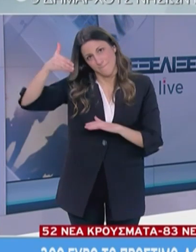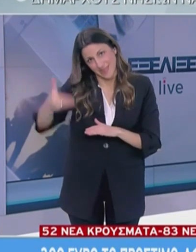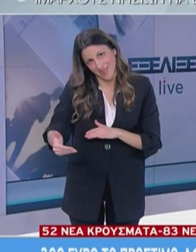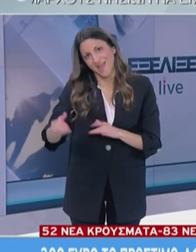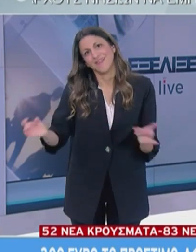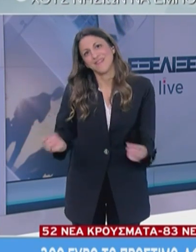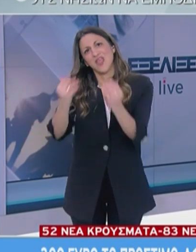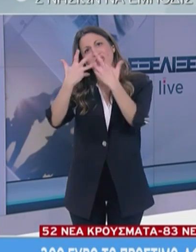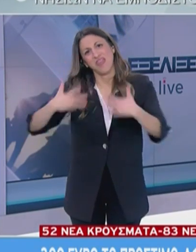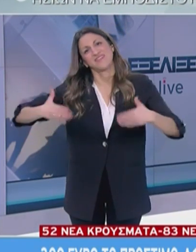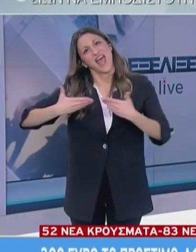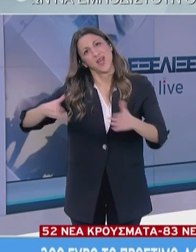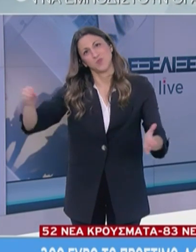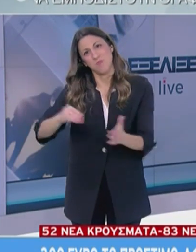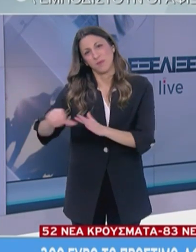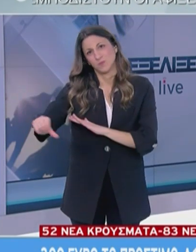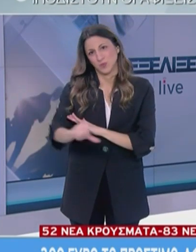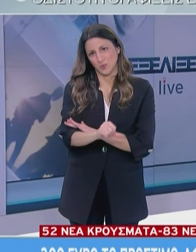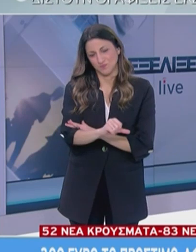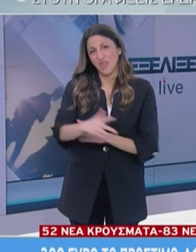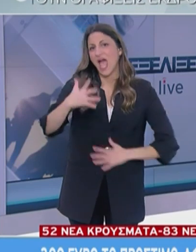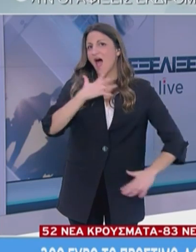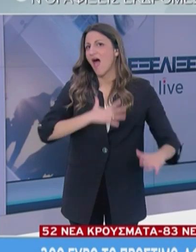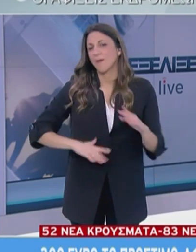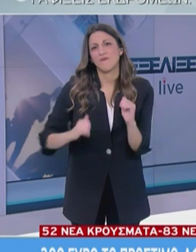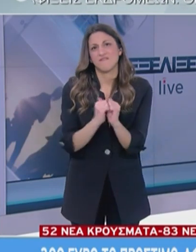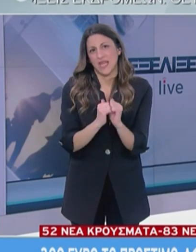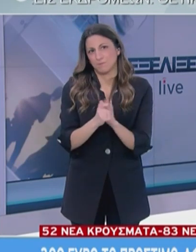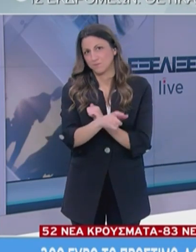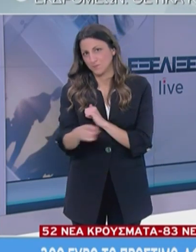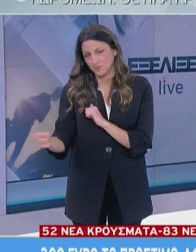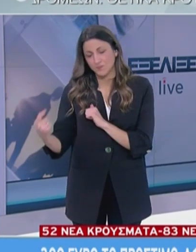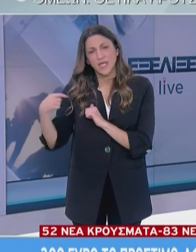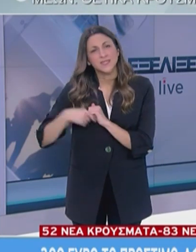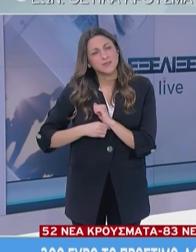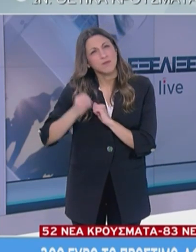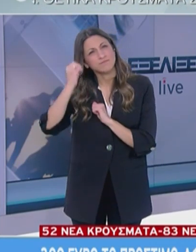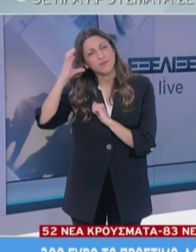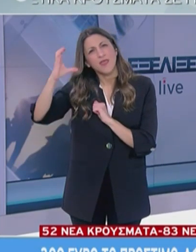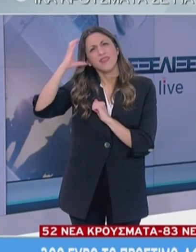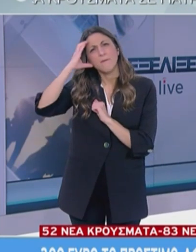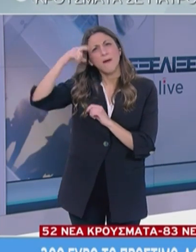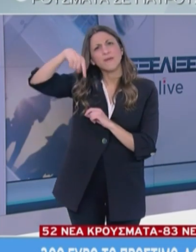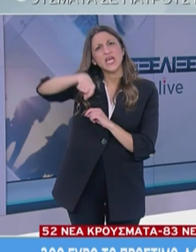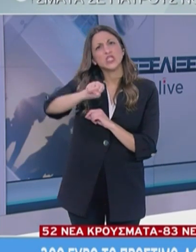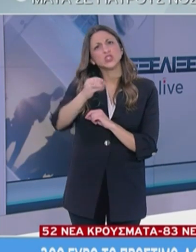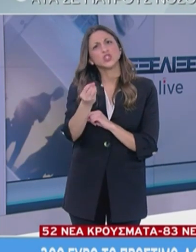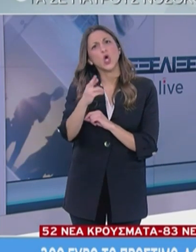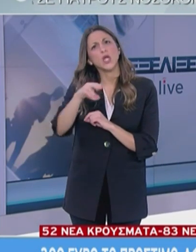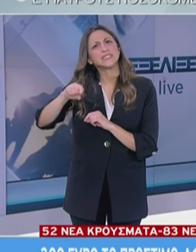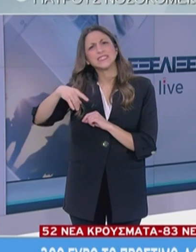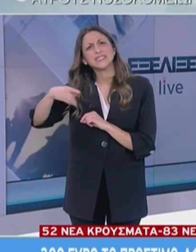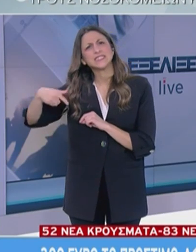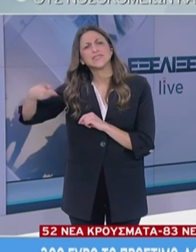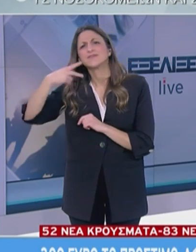θεάτρων. Αγαπητοί μου συμπολίτες, κυρίες και κύριοι, αυτές τις ημέρες μου έρχονται στο μυαλό τα λόγια του Winston Churchill. Κερδίζεις τη